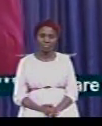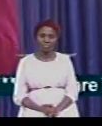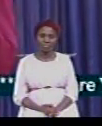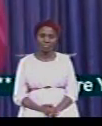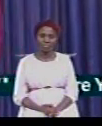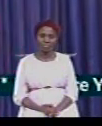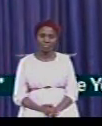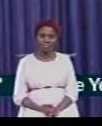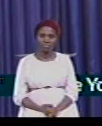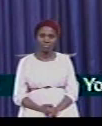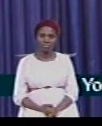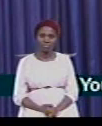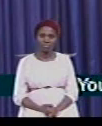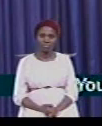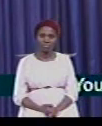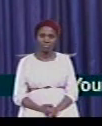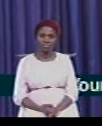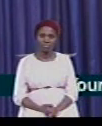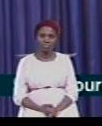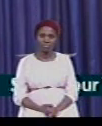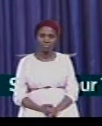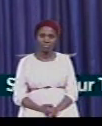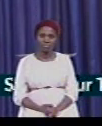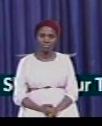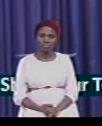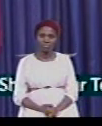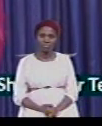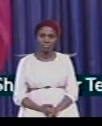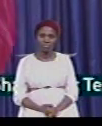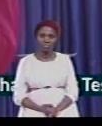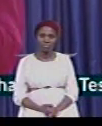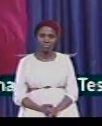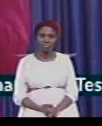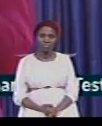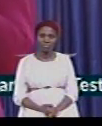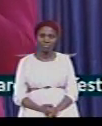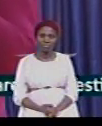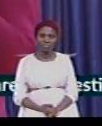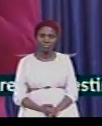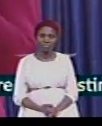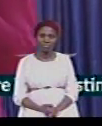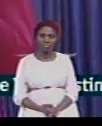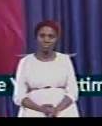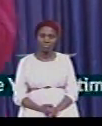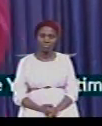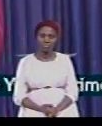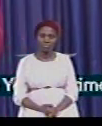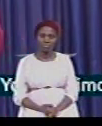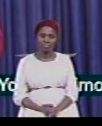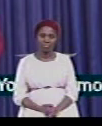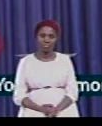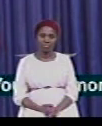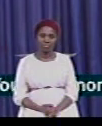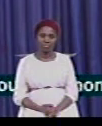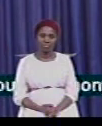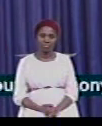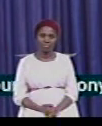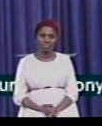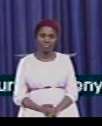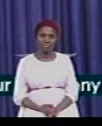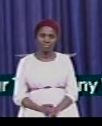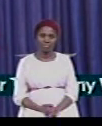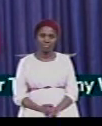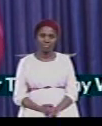sa mensana ye sei na ei erade de nsa aka me eti anope idi emi hu nsa hwe de nyame aya mensane